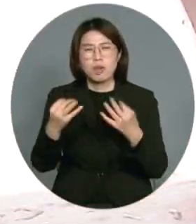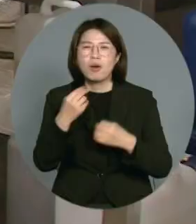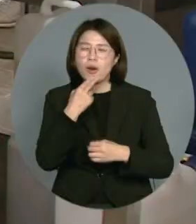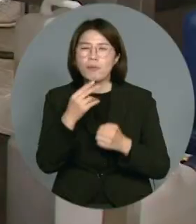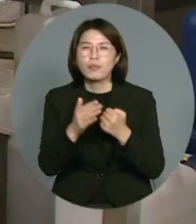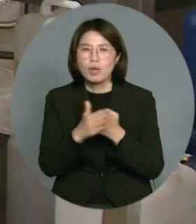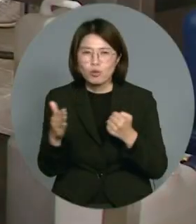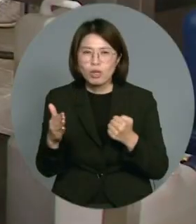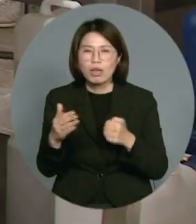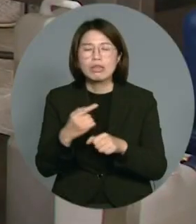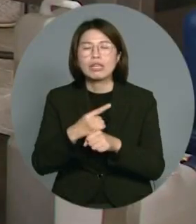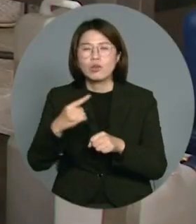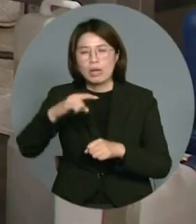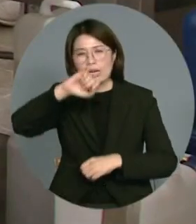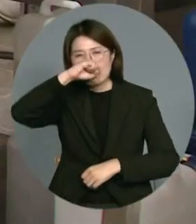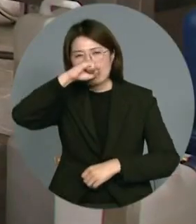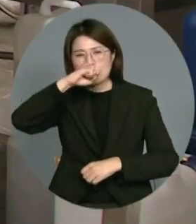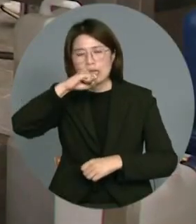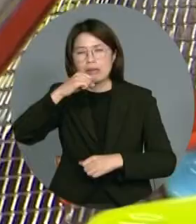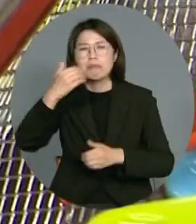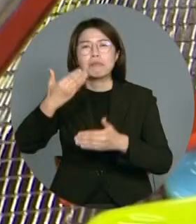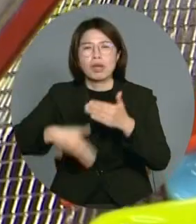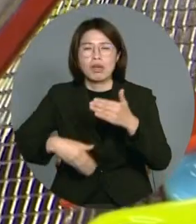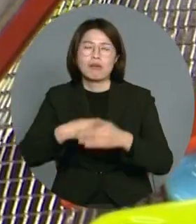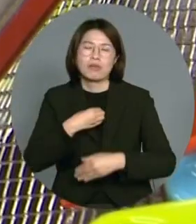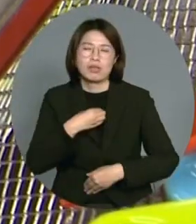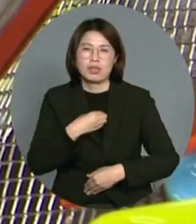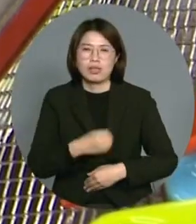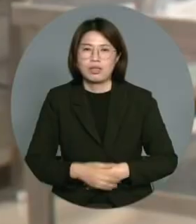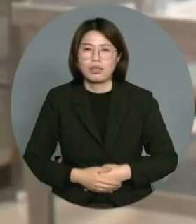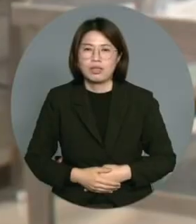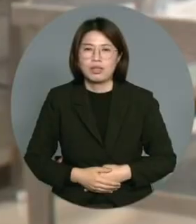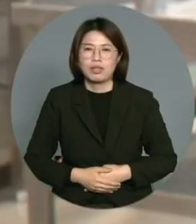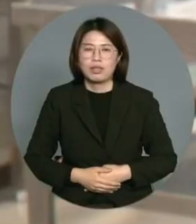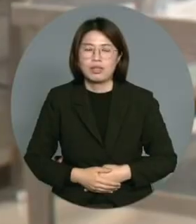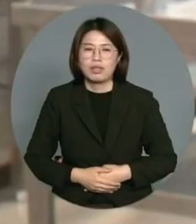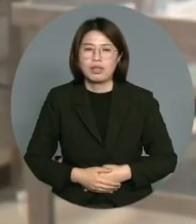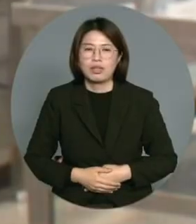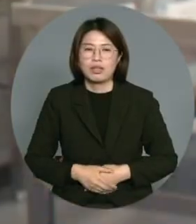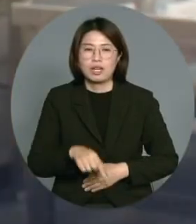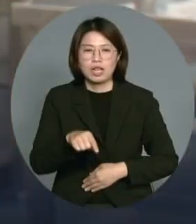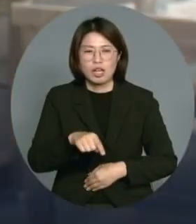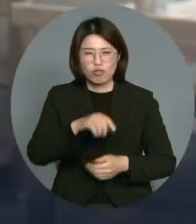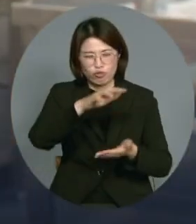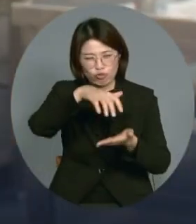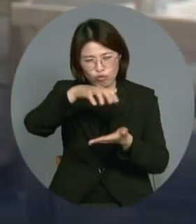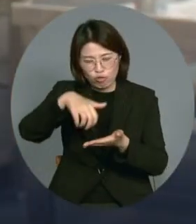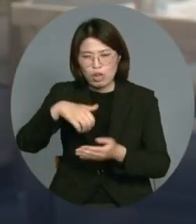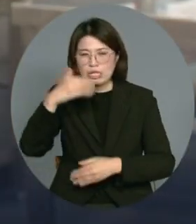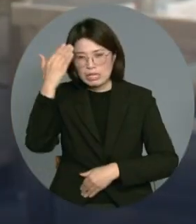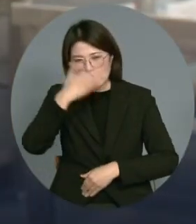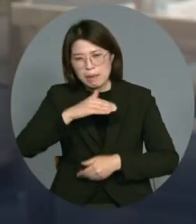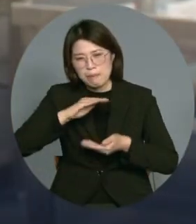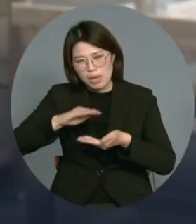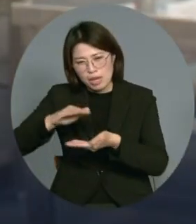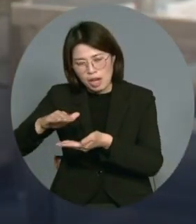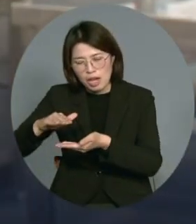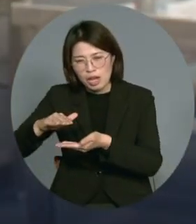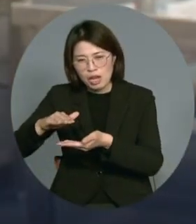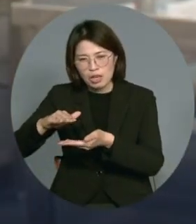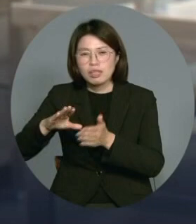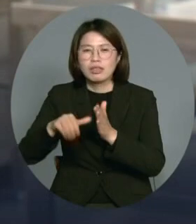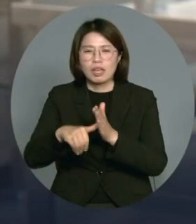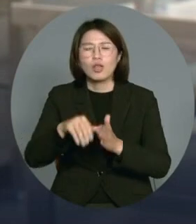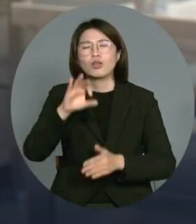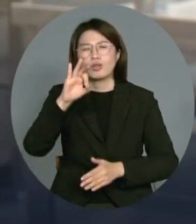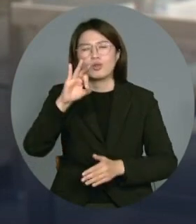최근에는 오히려 내년도 예산이 삭감될 위기에 처하기도 했습니다. 이런 수거하고 세척 배송하는 일들이 비용이